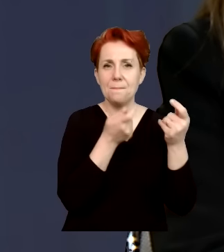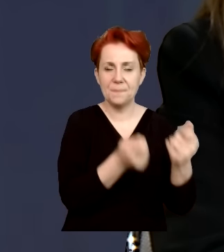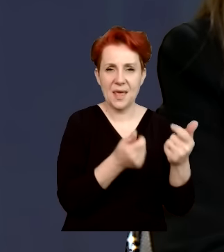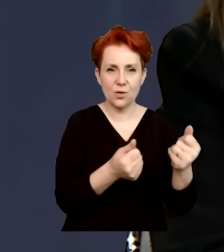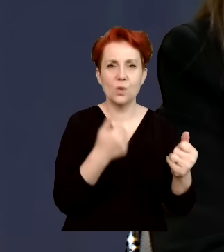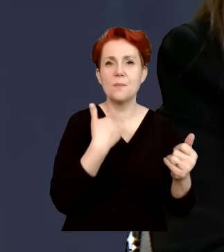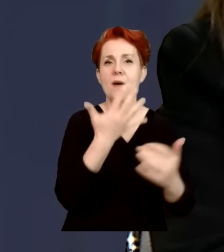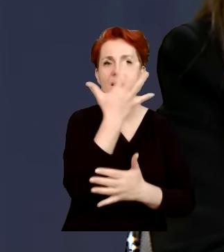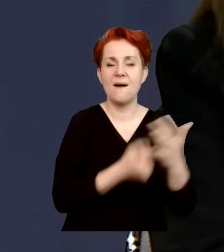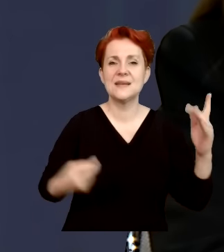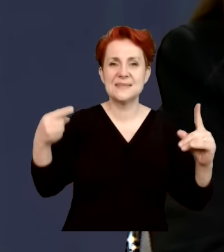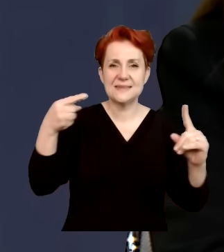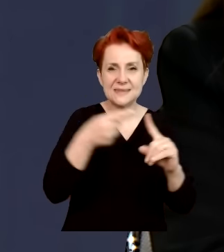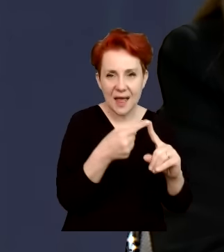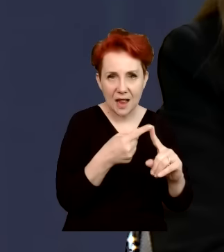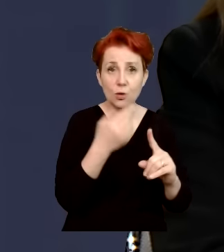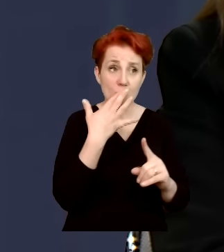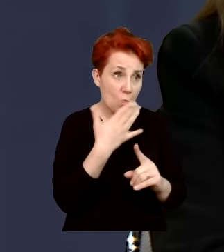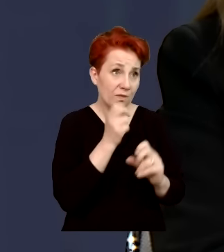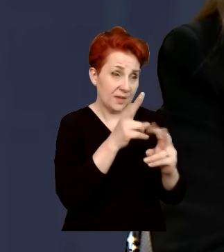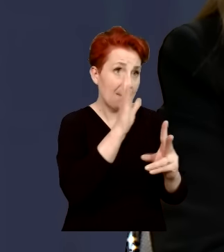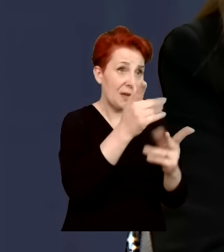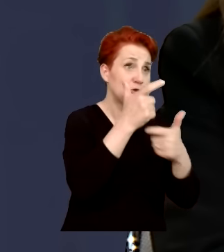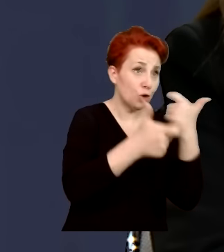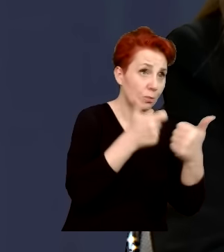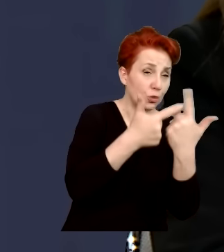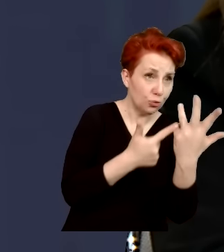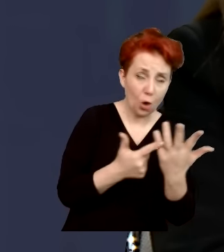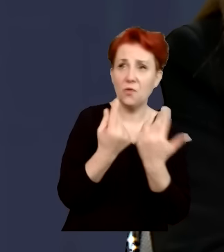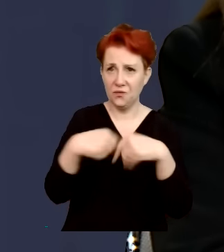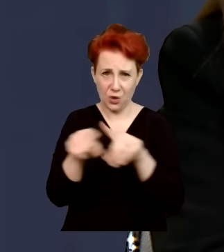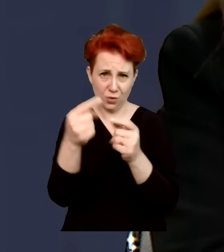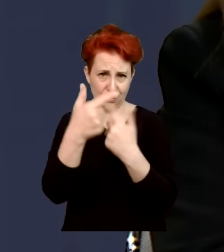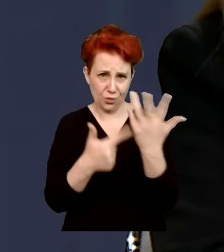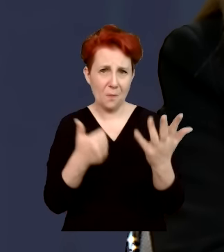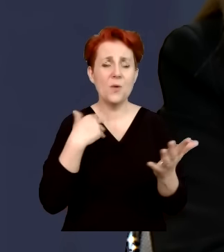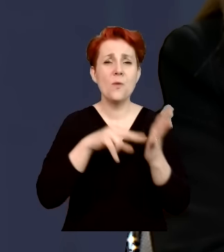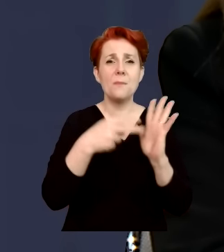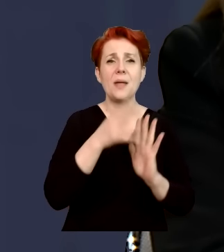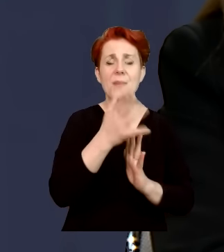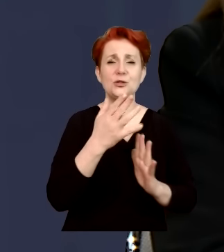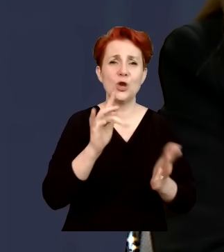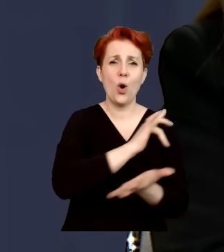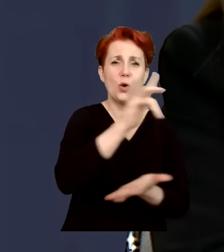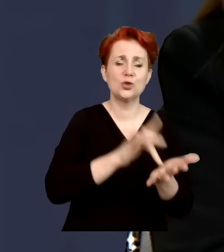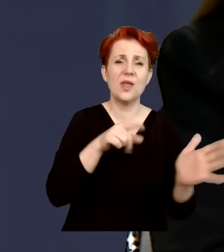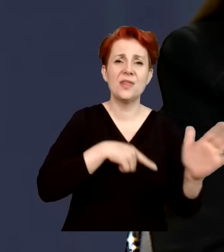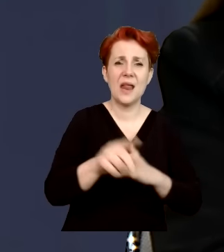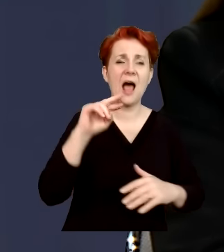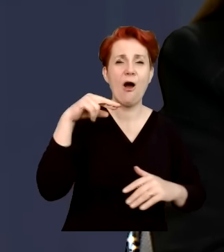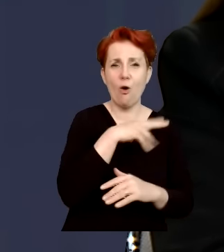wykorzystywane na ten cel, który był deklarowany. Co więcej, miał to być przecież ośrodek dla ofiar przestępstw, więc